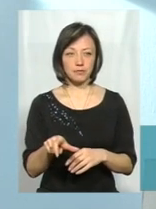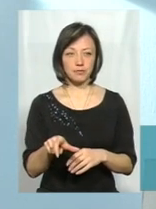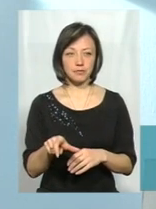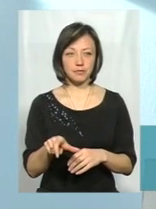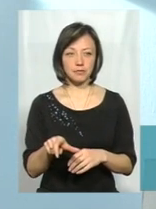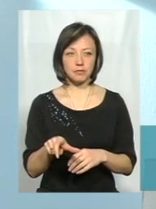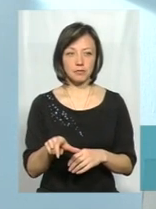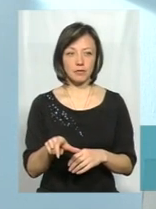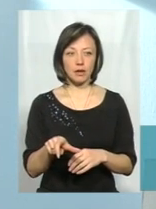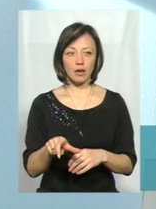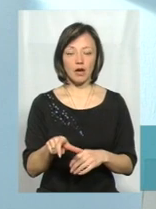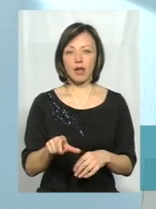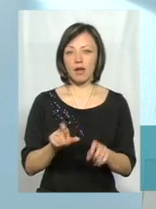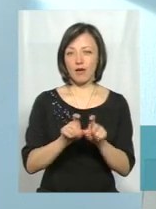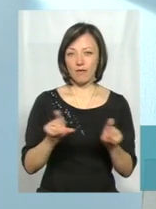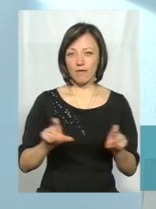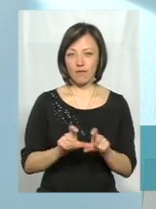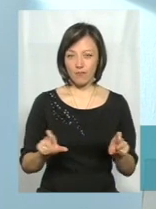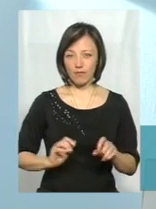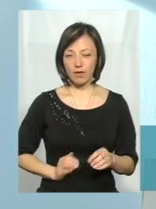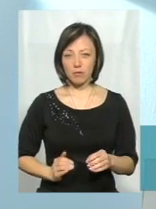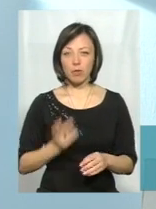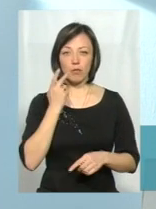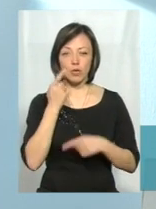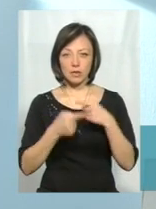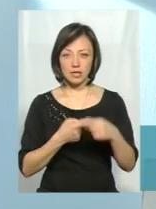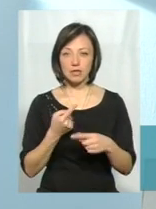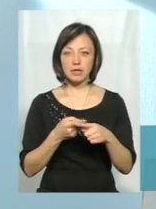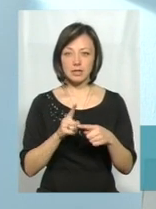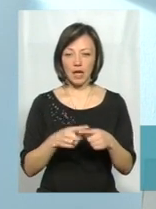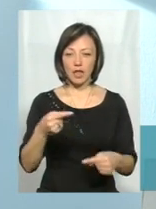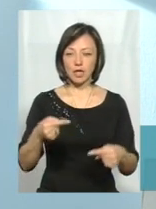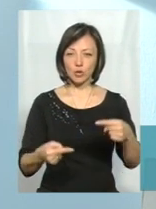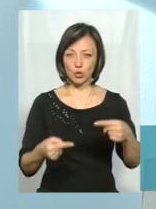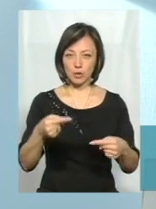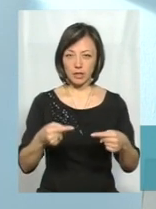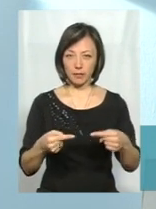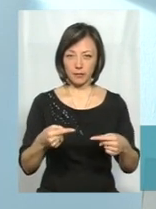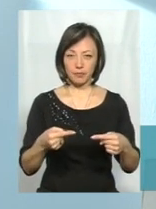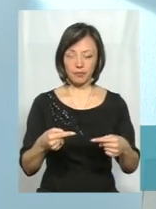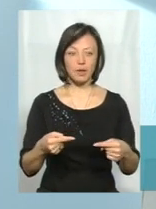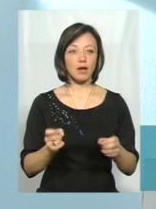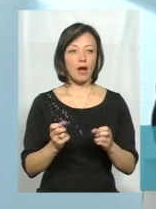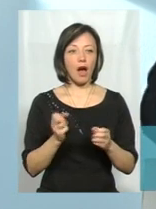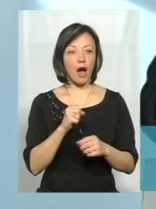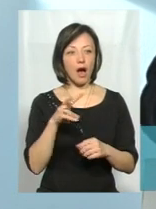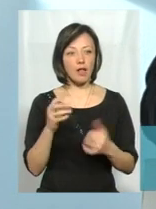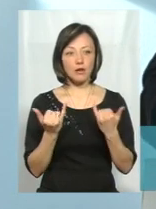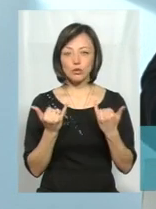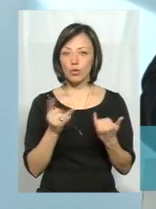в суб'єктах господарювання постійно ведеться ця дискусія. І як, але